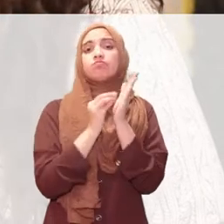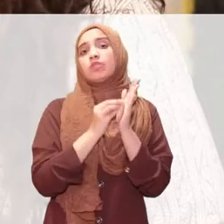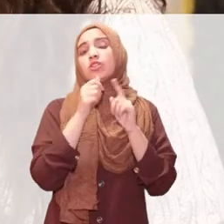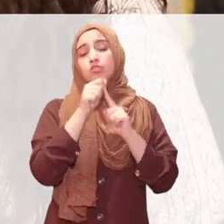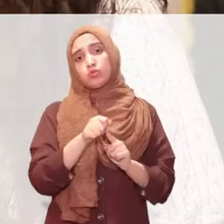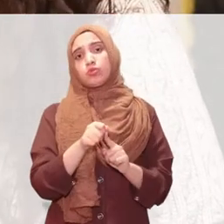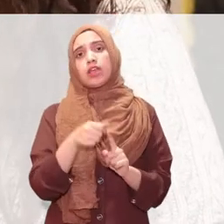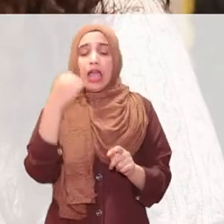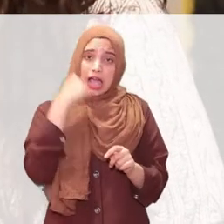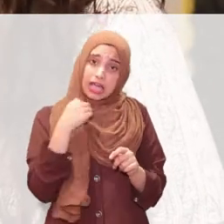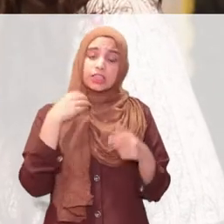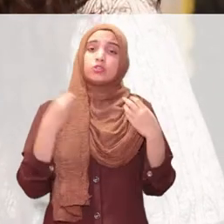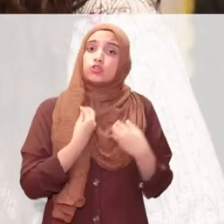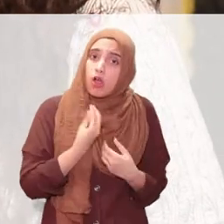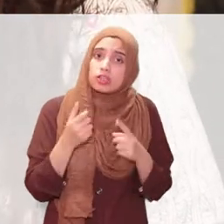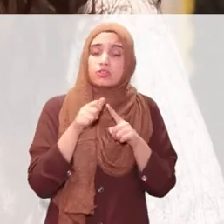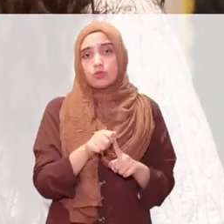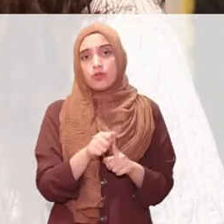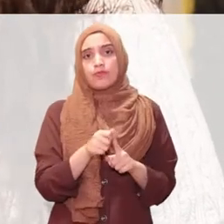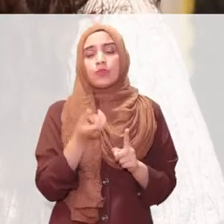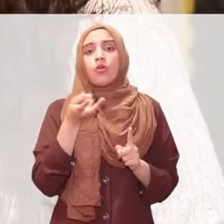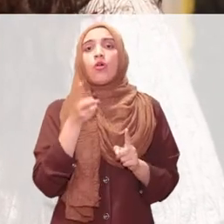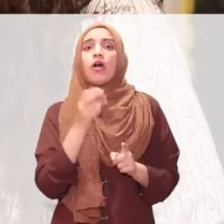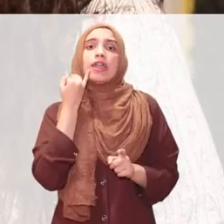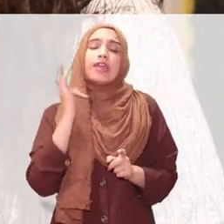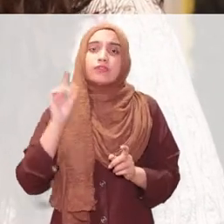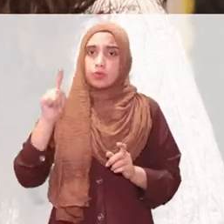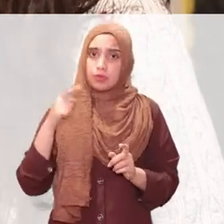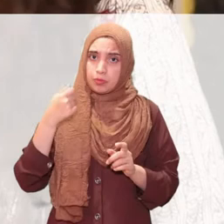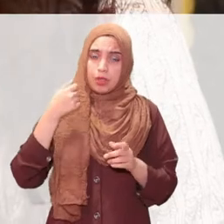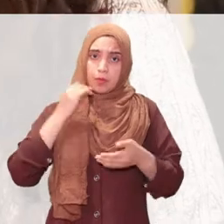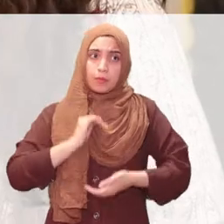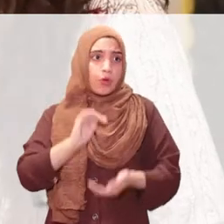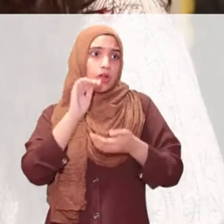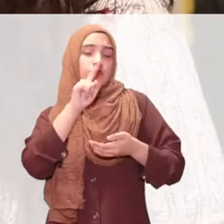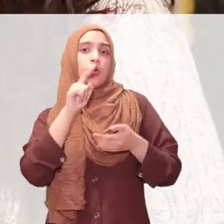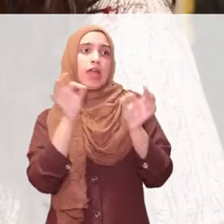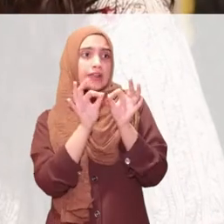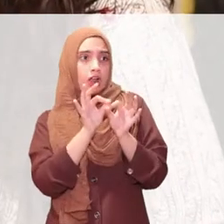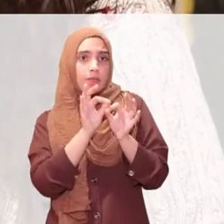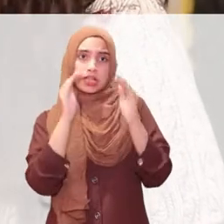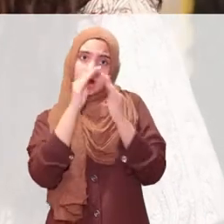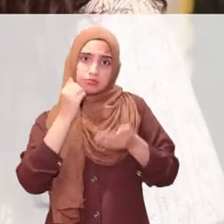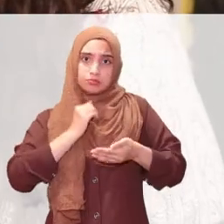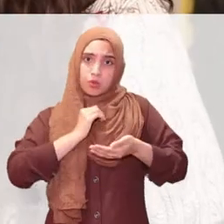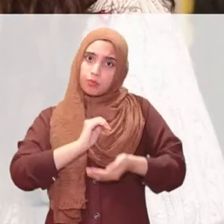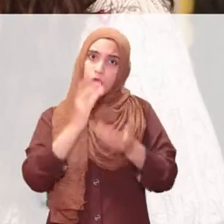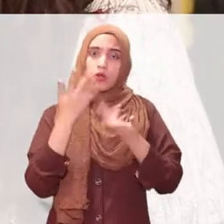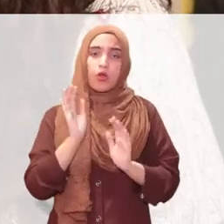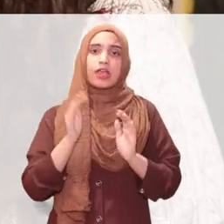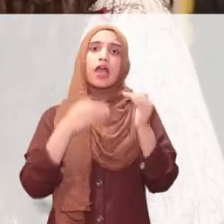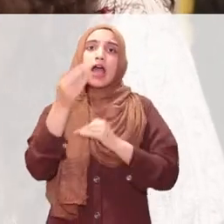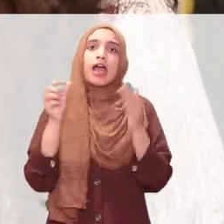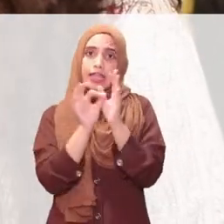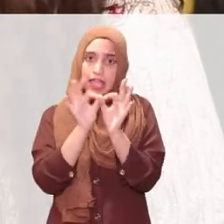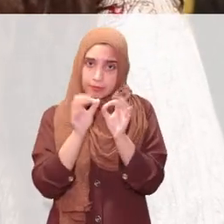टैबलेट्स व्हाट दोएस नॉट मीन ठाट फैंटास्टिक वॉयेज टेस्ट बिलकुल कुछ-कुछ मांगे इतना मिले लेकिन